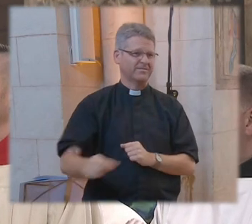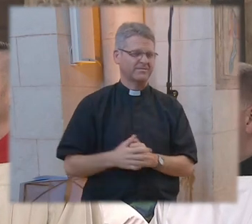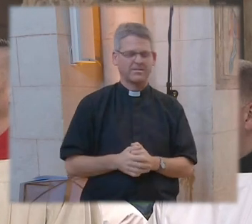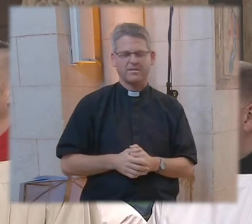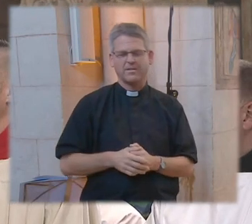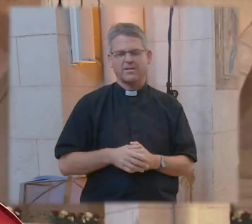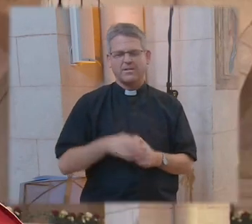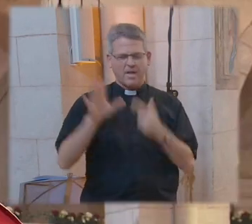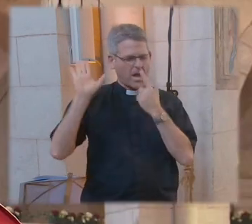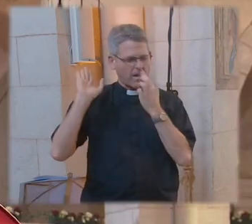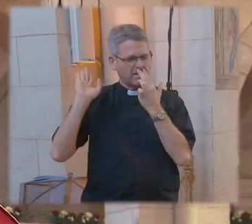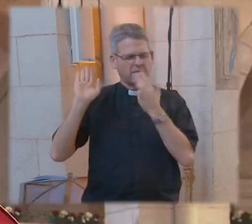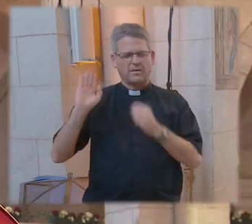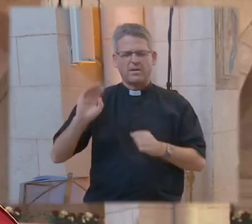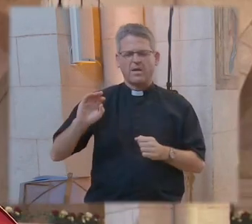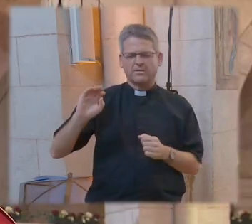hasst.